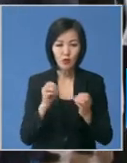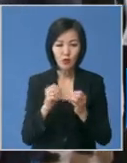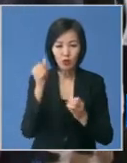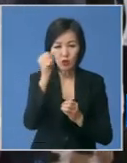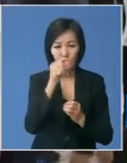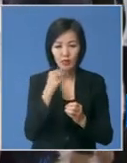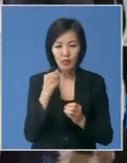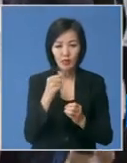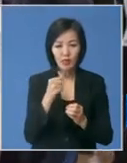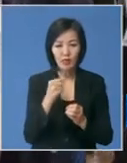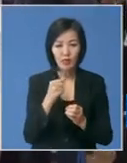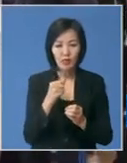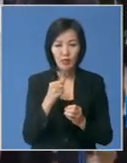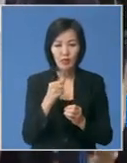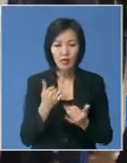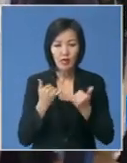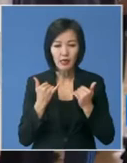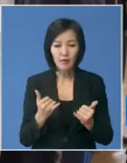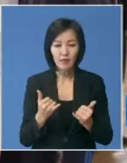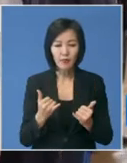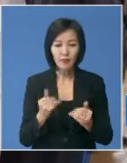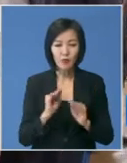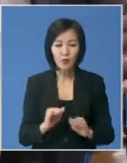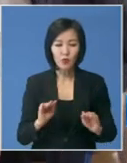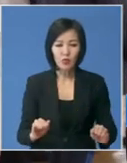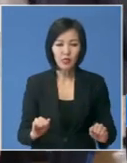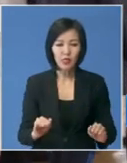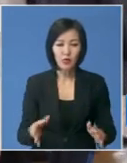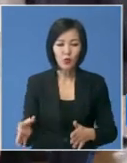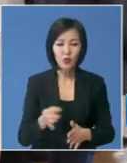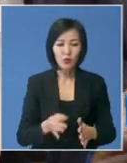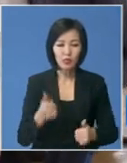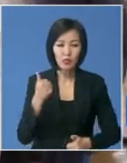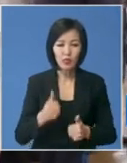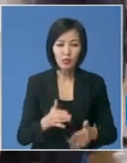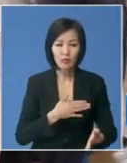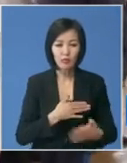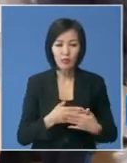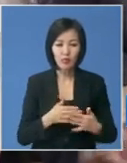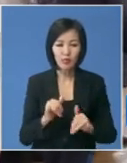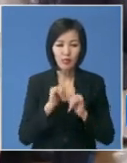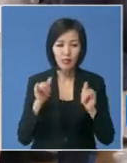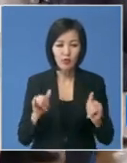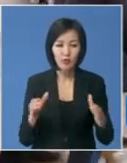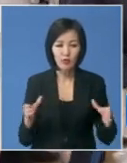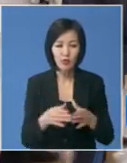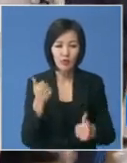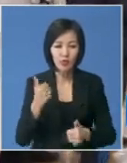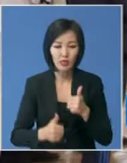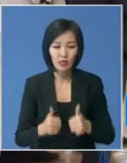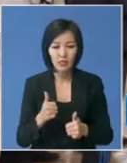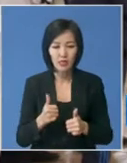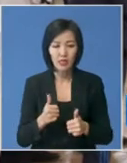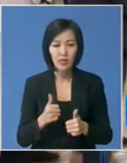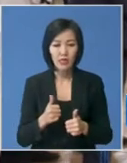қарсаңында және де аудан оқушыларының облыстық жарыстарға белсенін арттыру, командалық жарыста